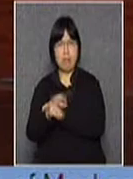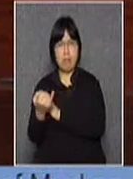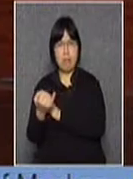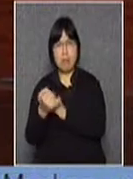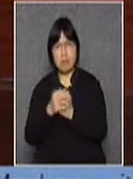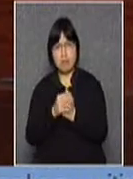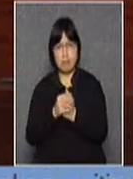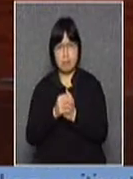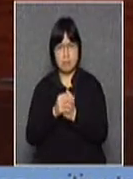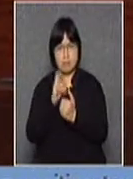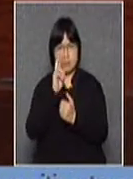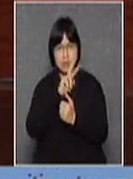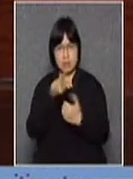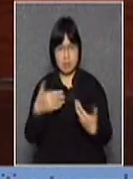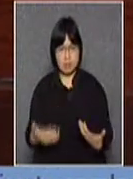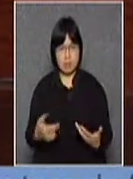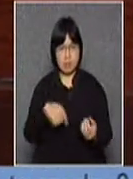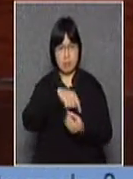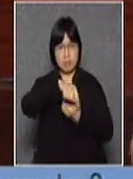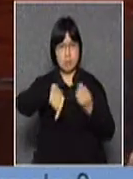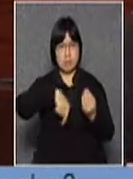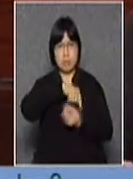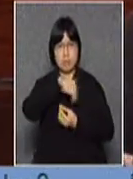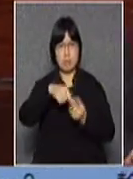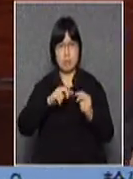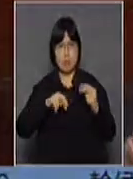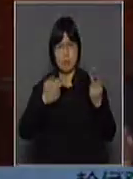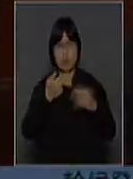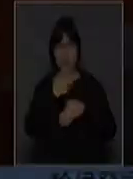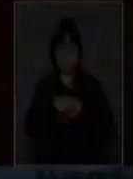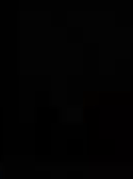你睇翻加下現時嘅環境咧，所以呢個發展計劃咧係必須加以反對。